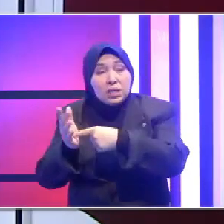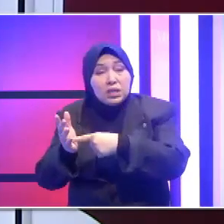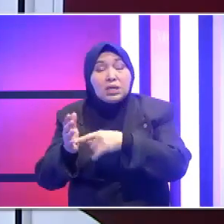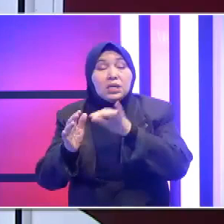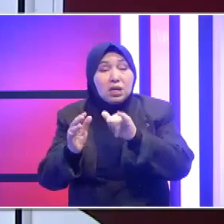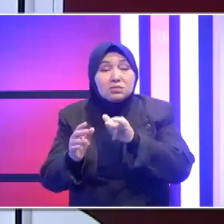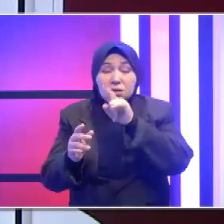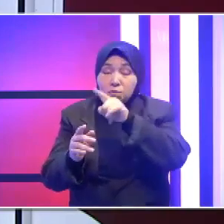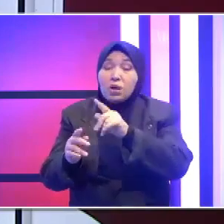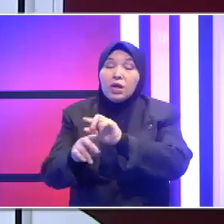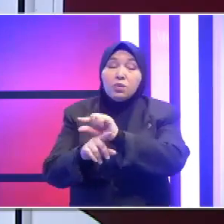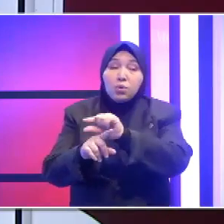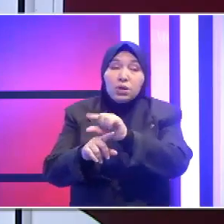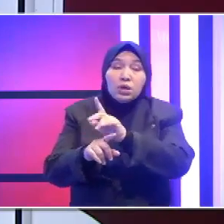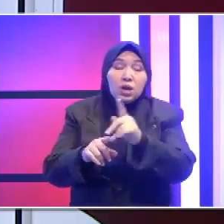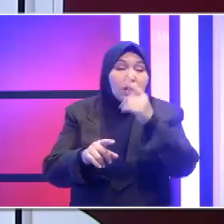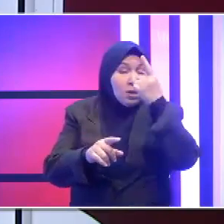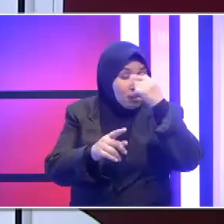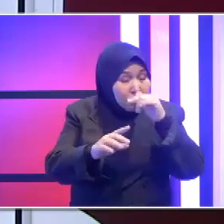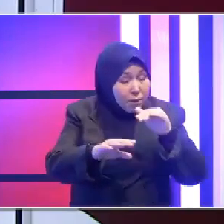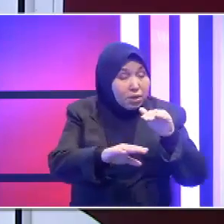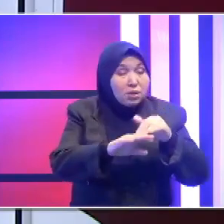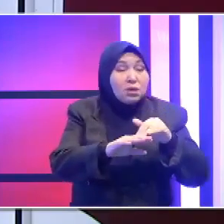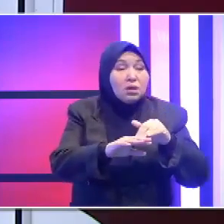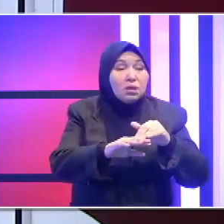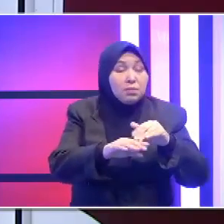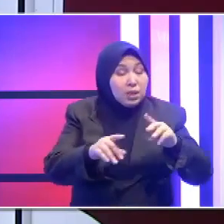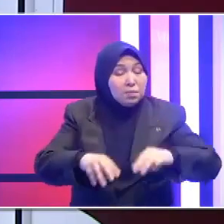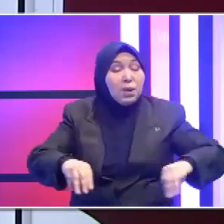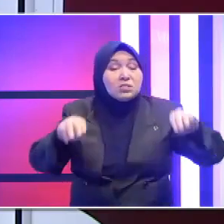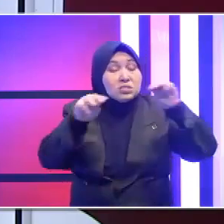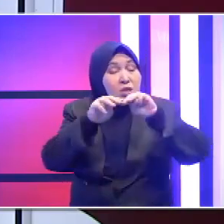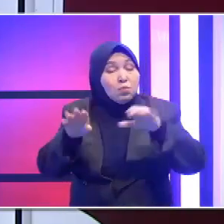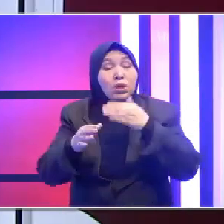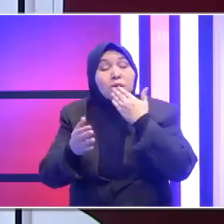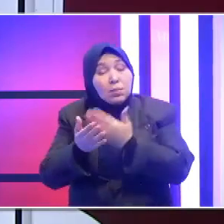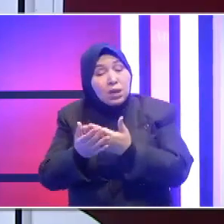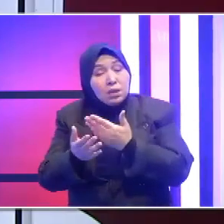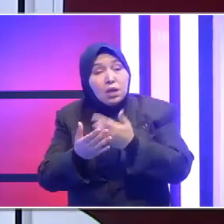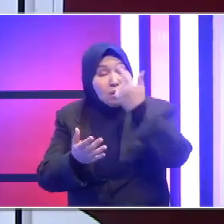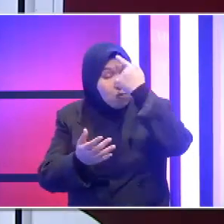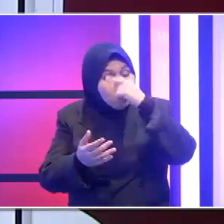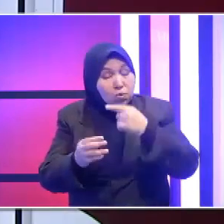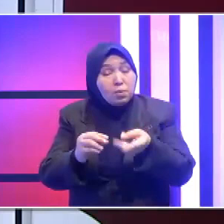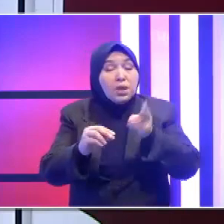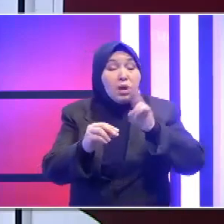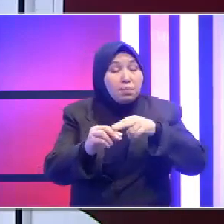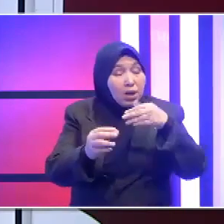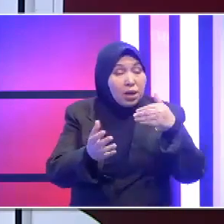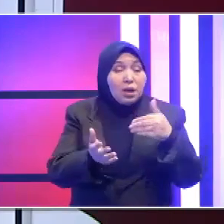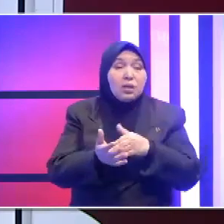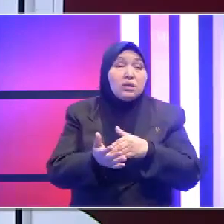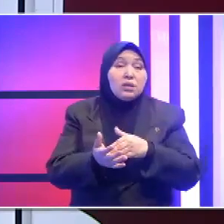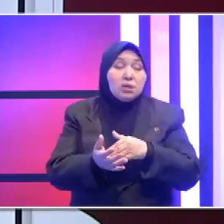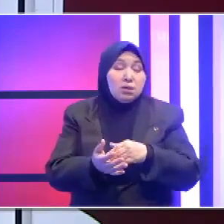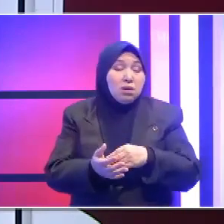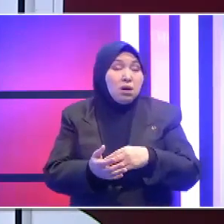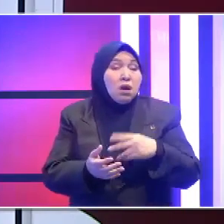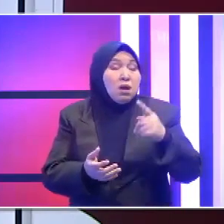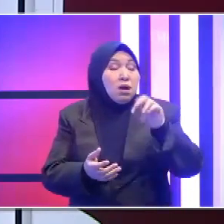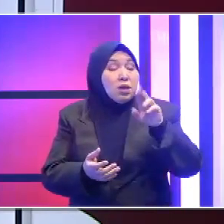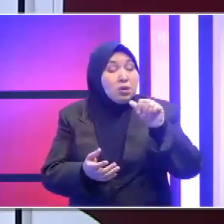memang kamu akan gunakan kepada kepada pergi masjid buat kebaikan untuk menambahkan lagi Choirul